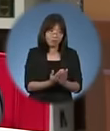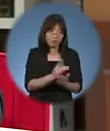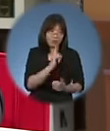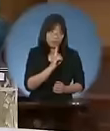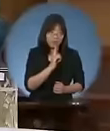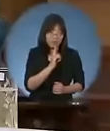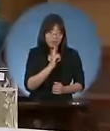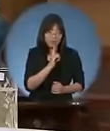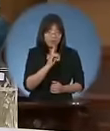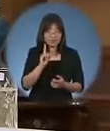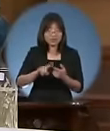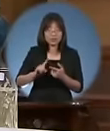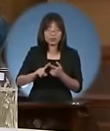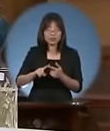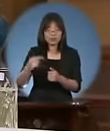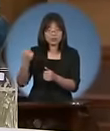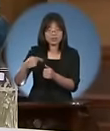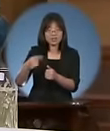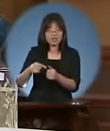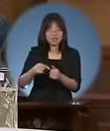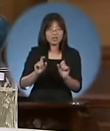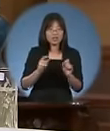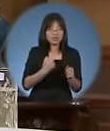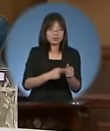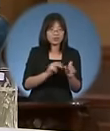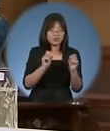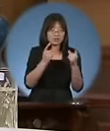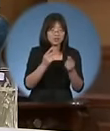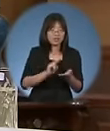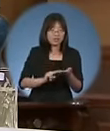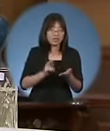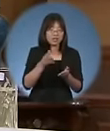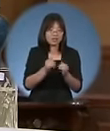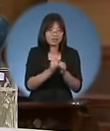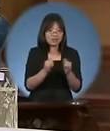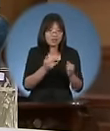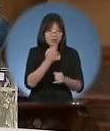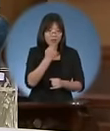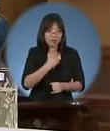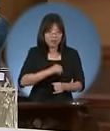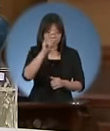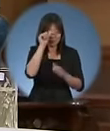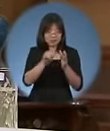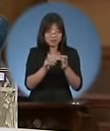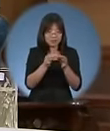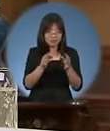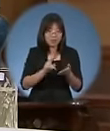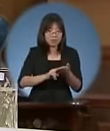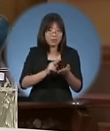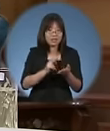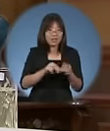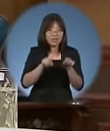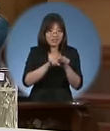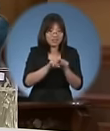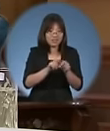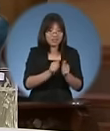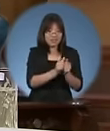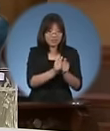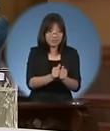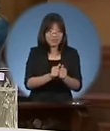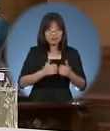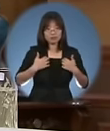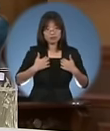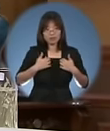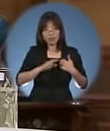그걸 쭉 다루시면서 교수로 동시에 또 만화가로 그렇죠. 평생을 정말 네. 만화와 함께 즐기셨나